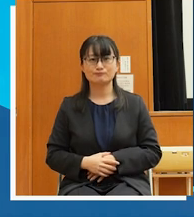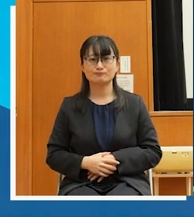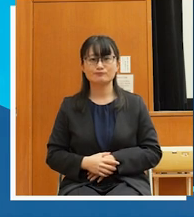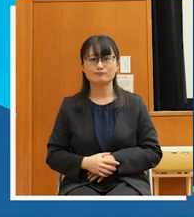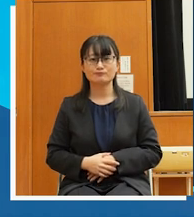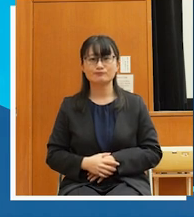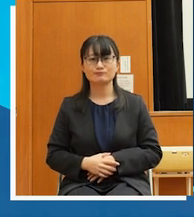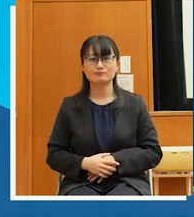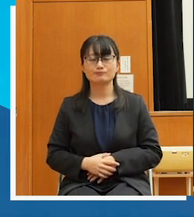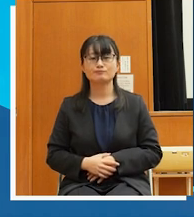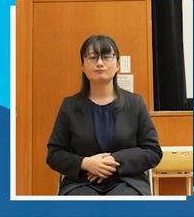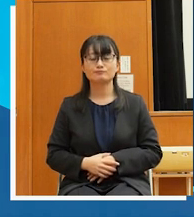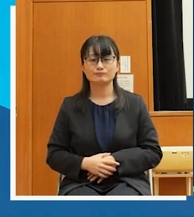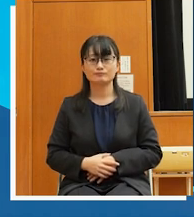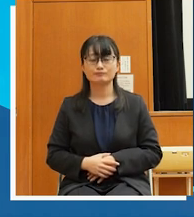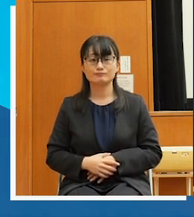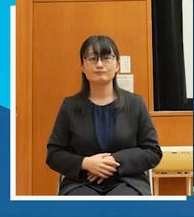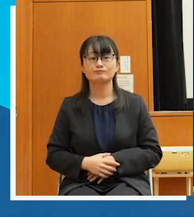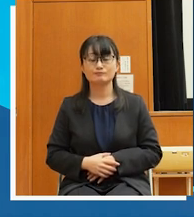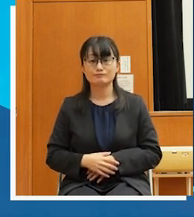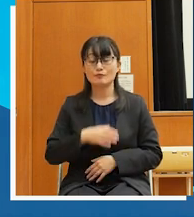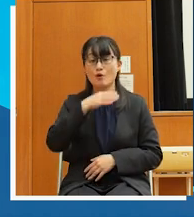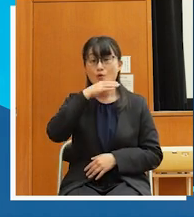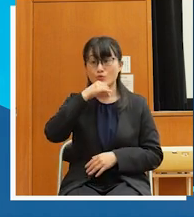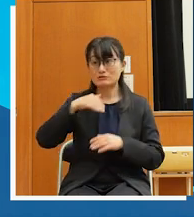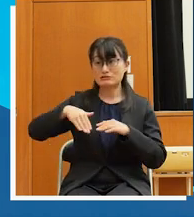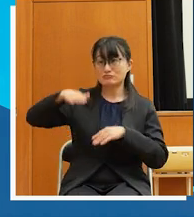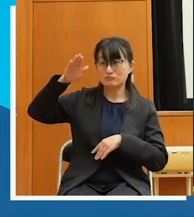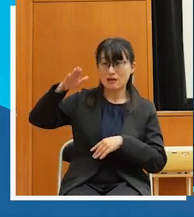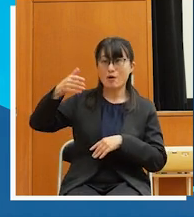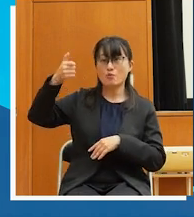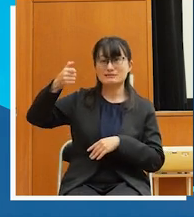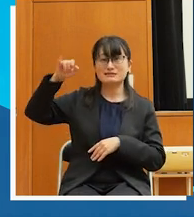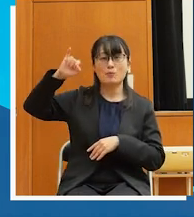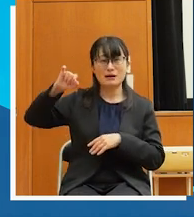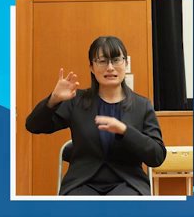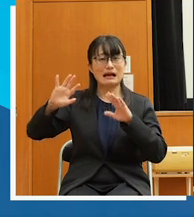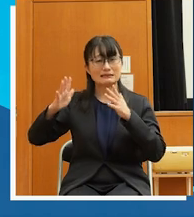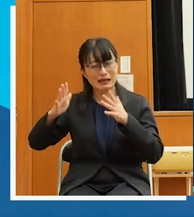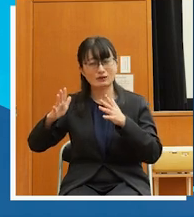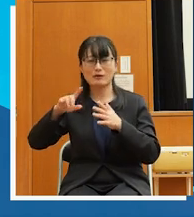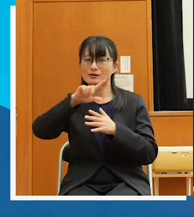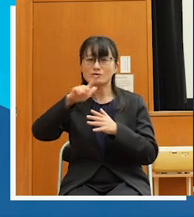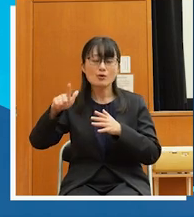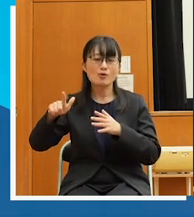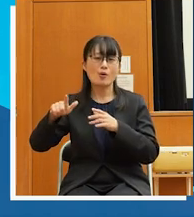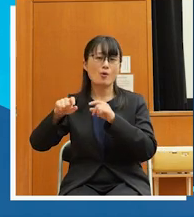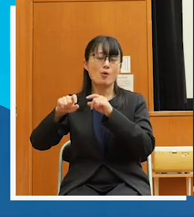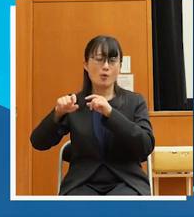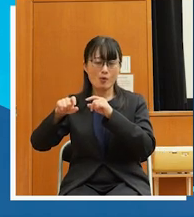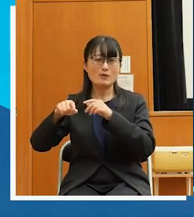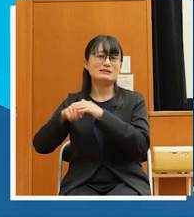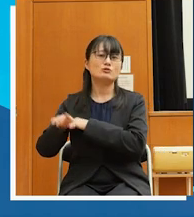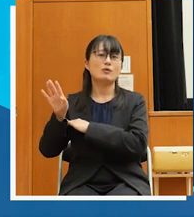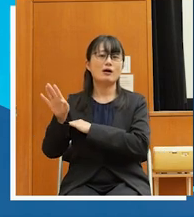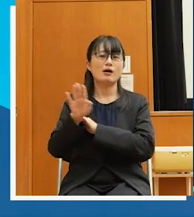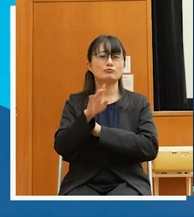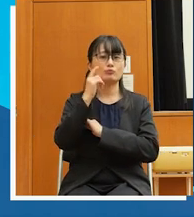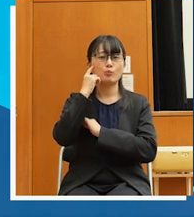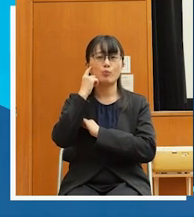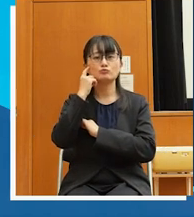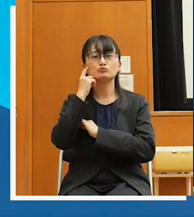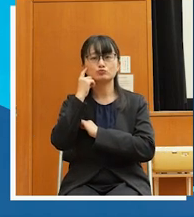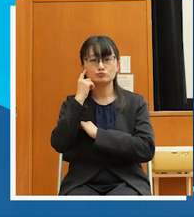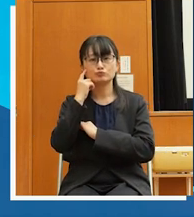でもちろん年が離れてるおじいちゃんおばあちゃんがあまりいないっていうのもあるかもしれないんですけどこの自分の教育の中でこの